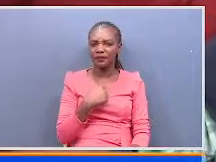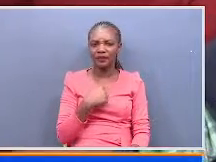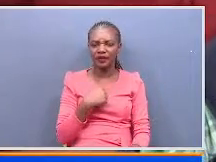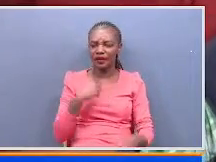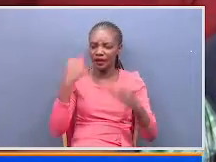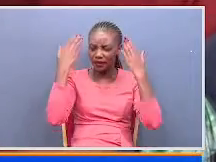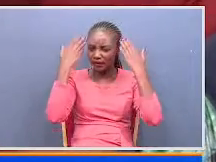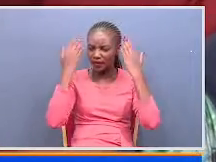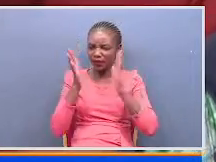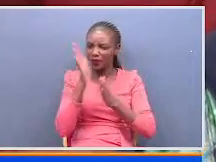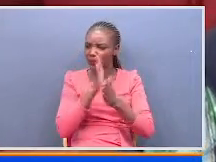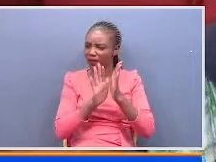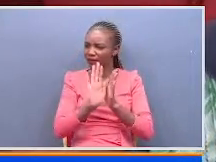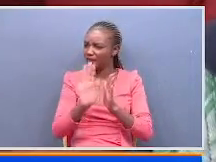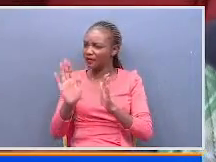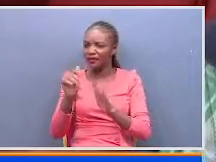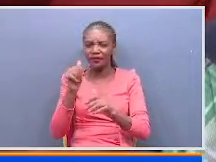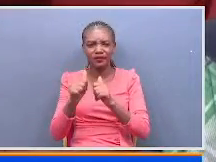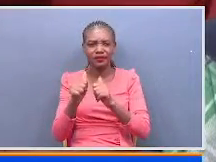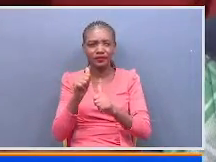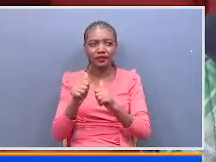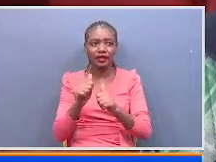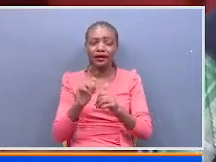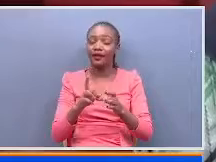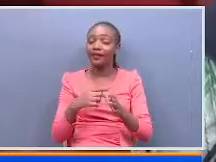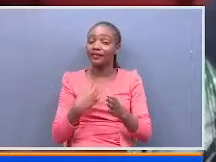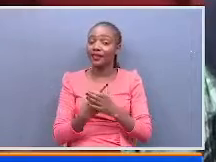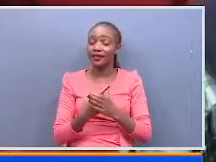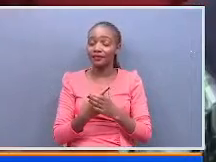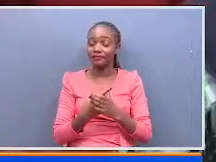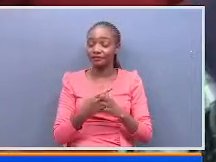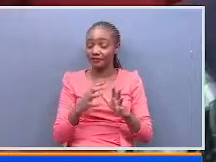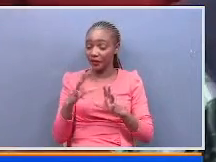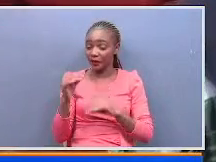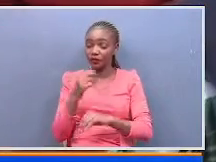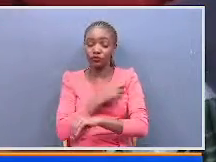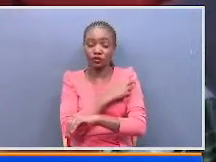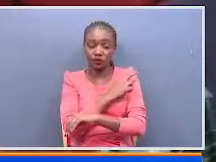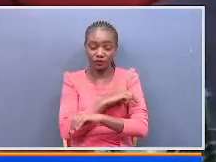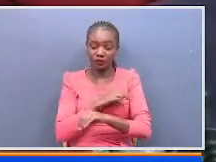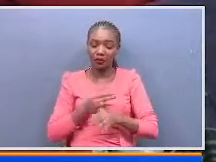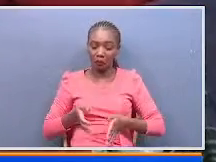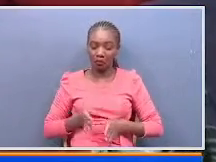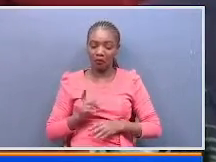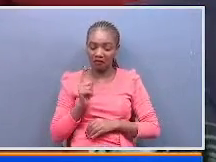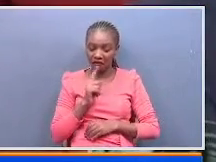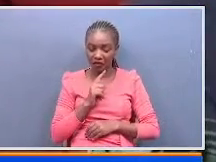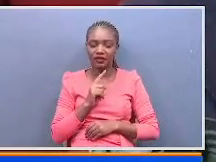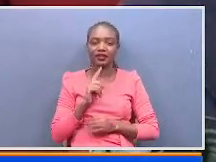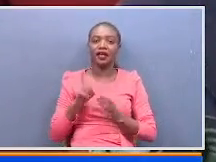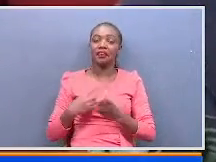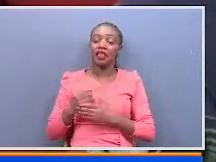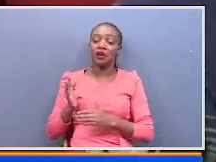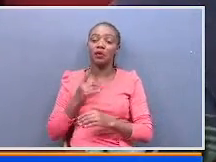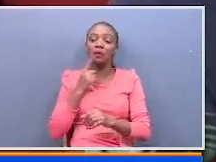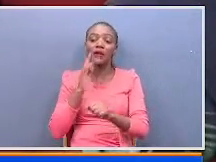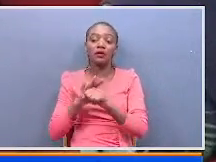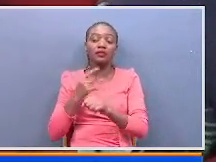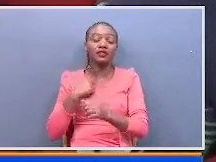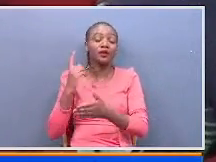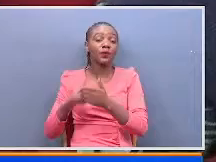mpango mbaya na mimi. Nikapewa discharge, nikamwambia nimepewa ruhusa, akaniambia atanikujia mpaka na